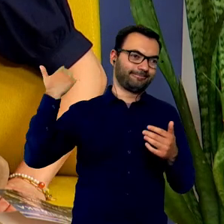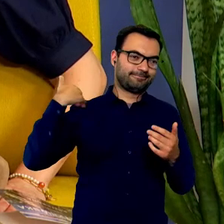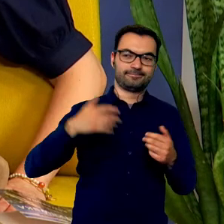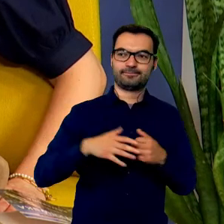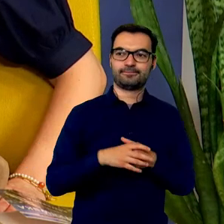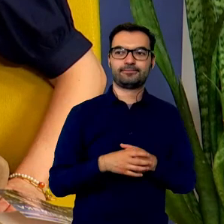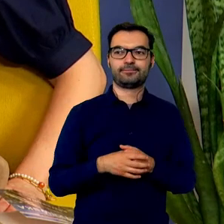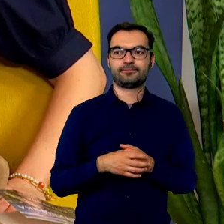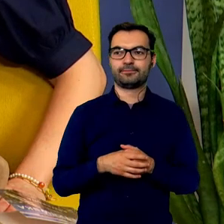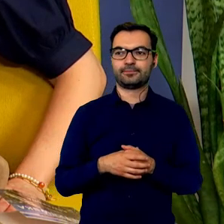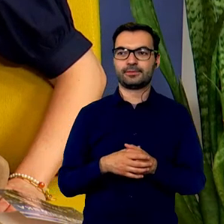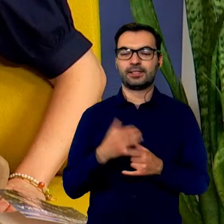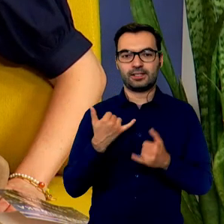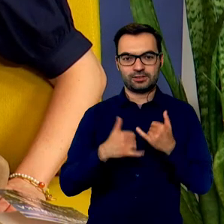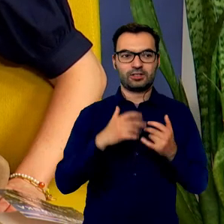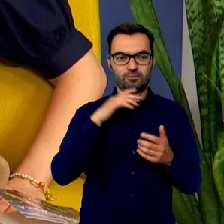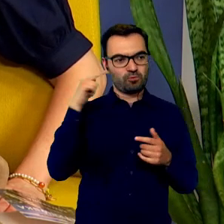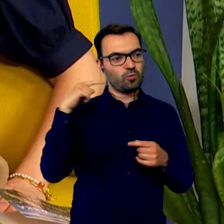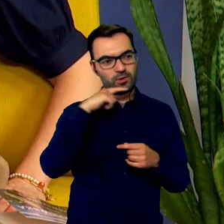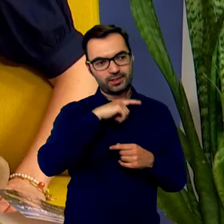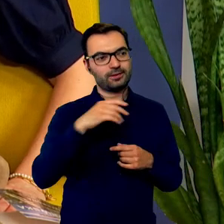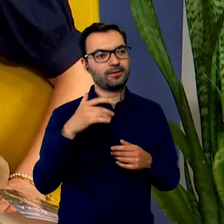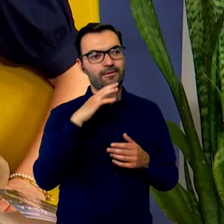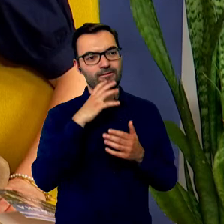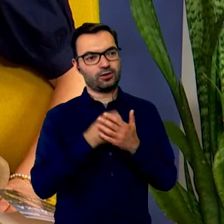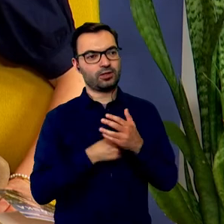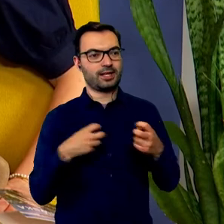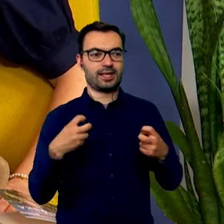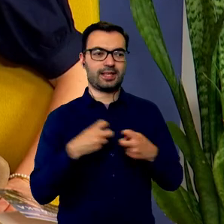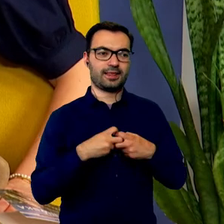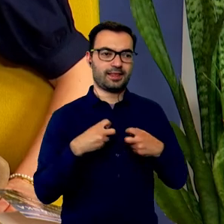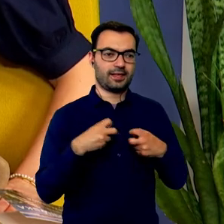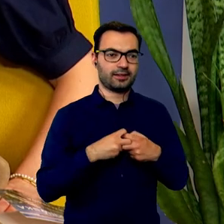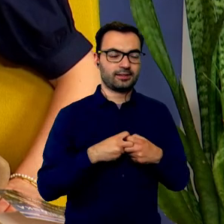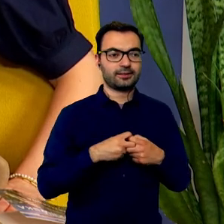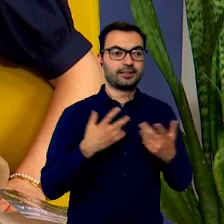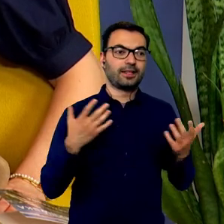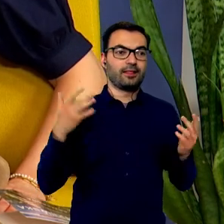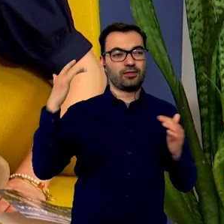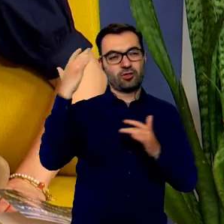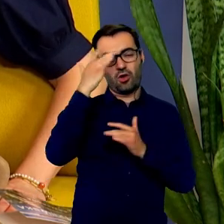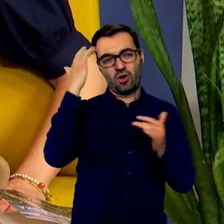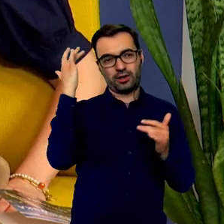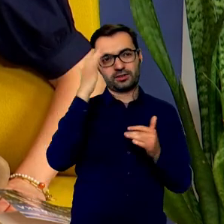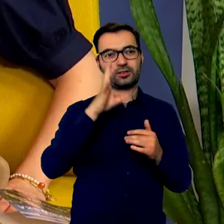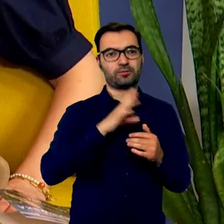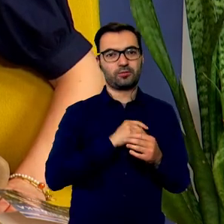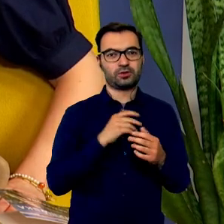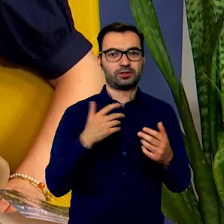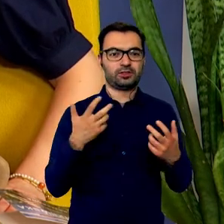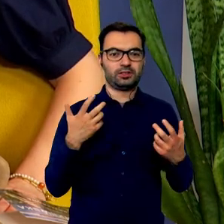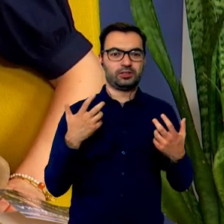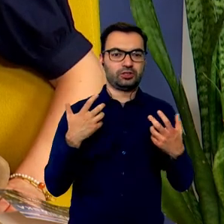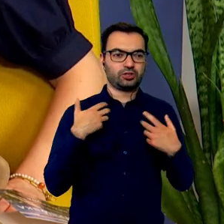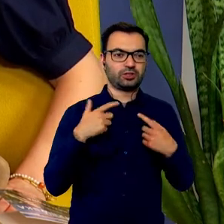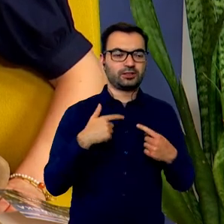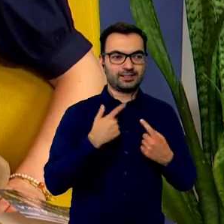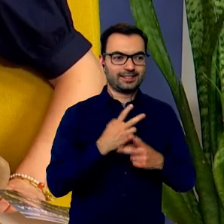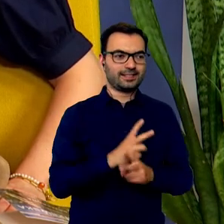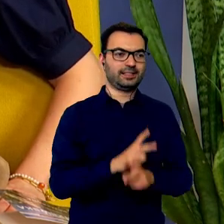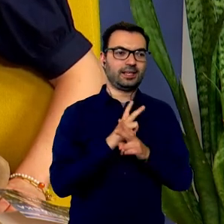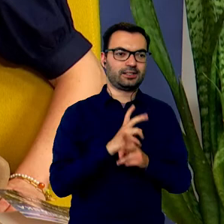korzystamy z tej dobrej przestrzeni internetu. I teoretycznie przynajmniej jest szansa, żeby żyć na świecie na własnych warunkach,